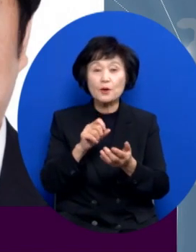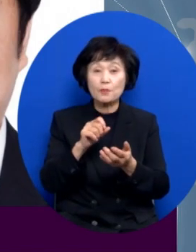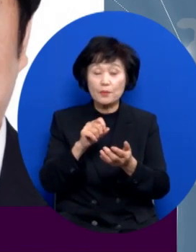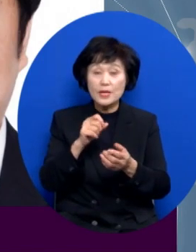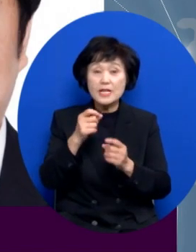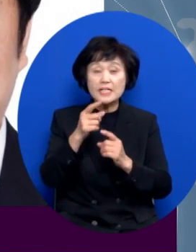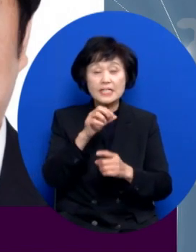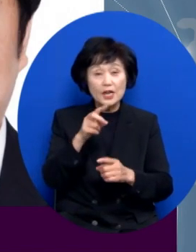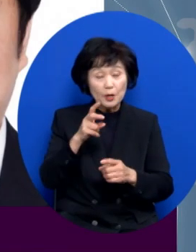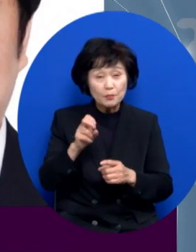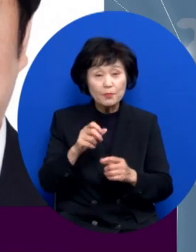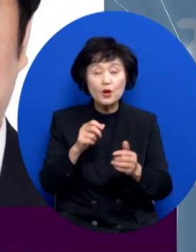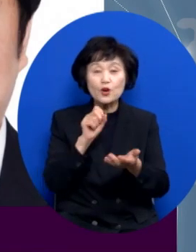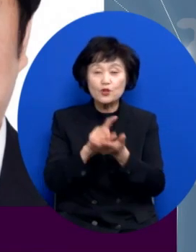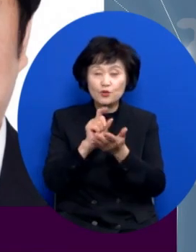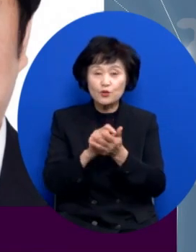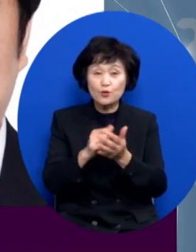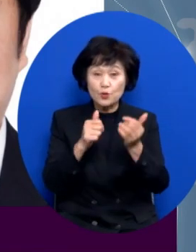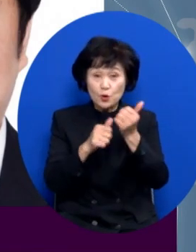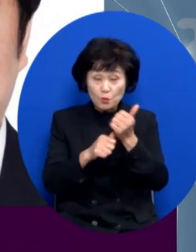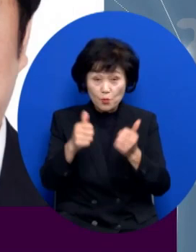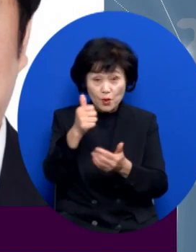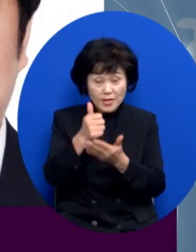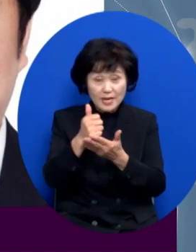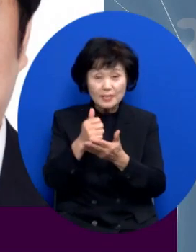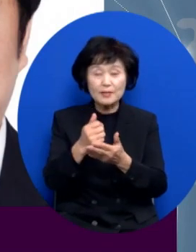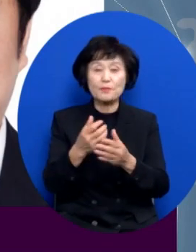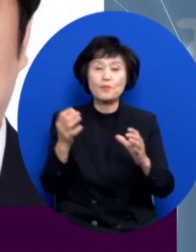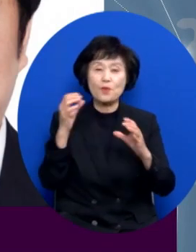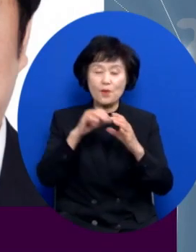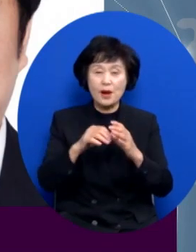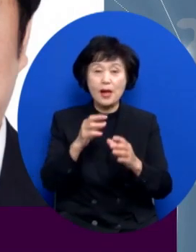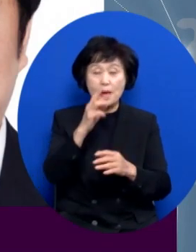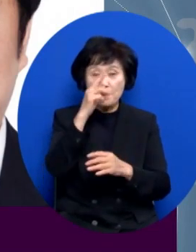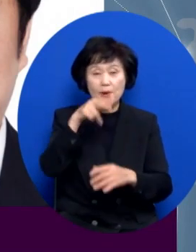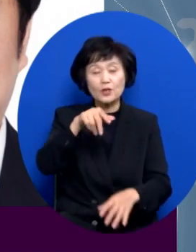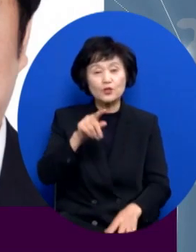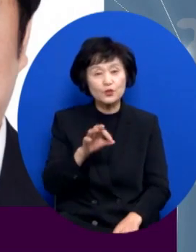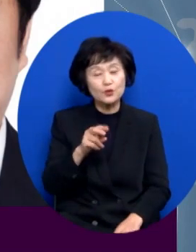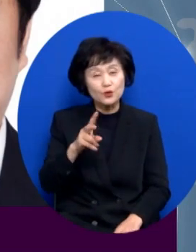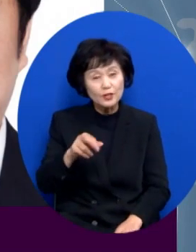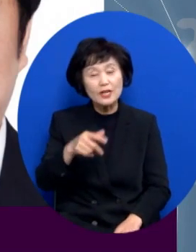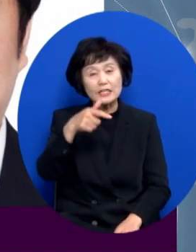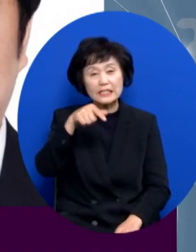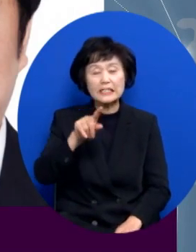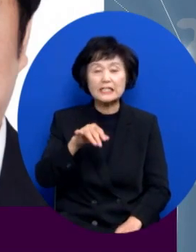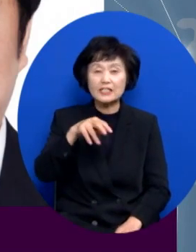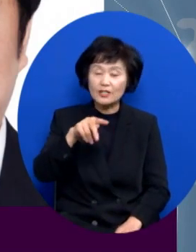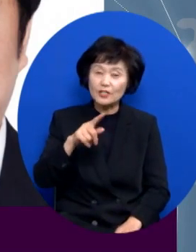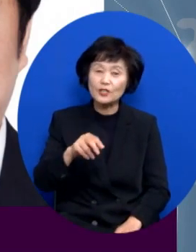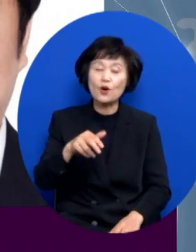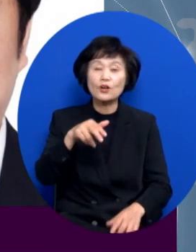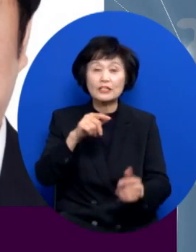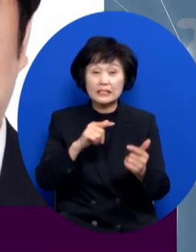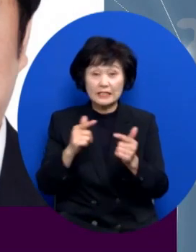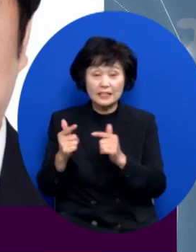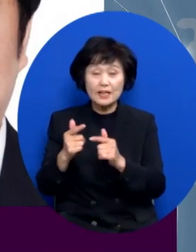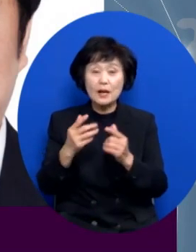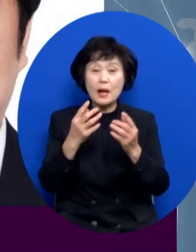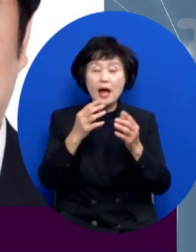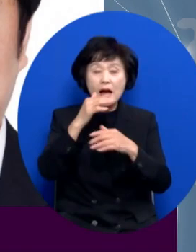부회장님 그리고 김진욱 선수를 비롯해서 박주영 선수 기성용 선수 정성룡 선수